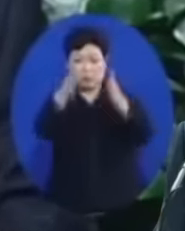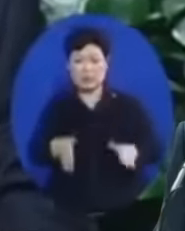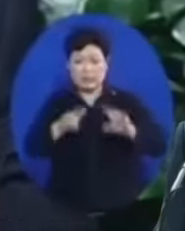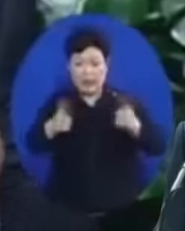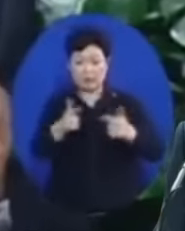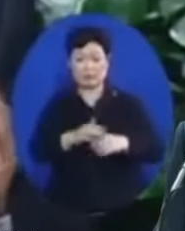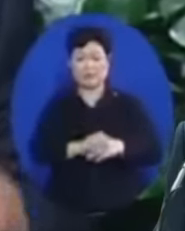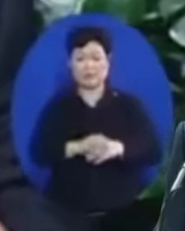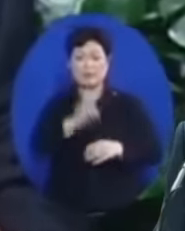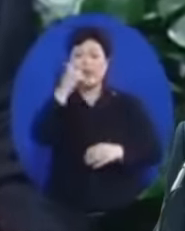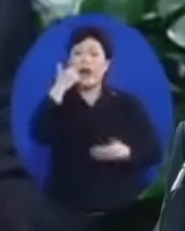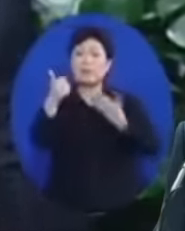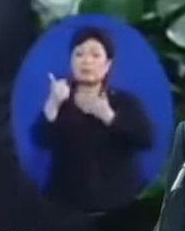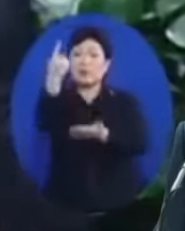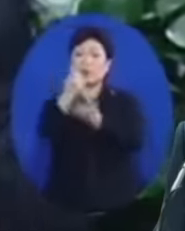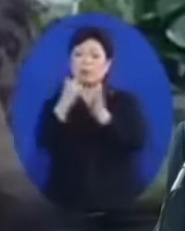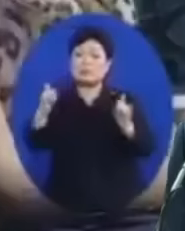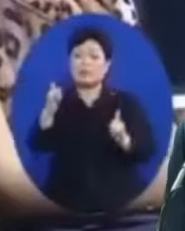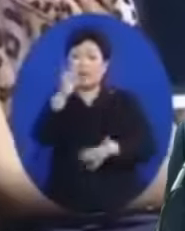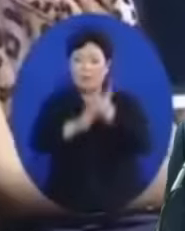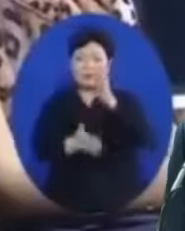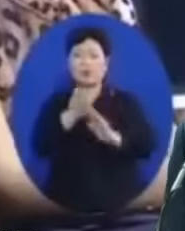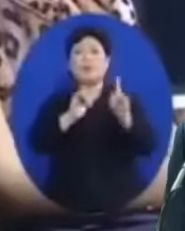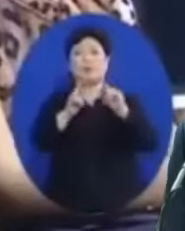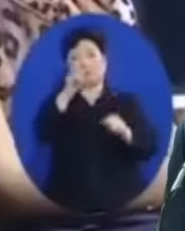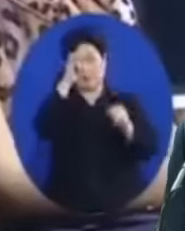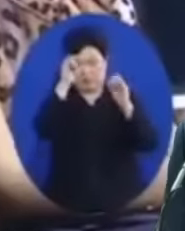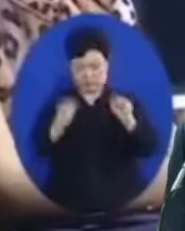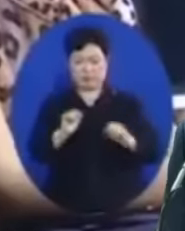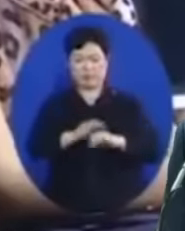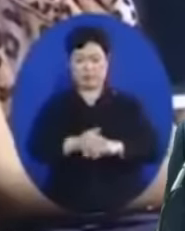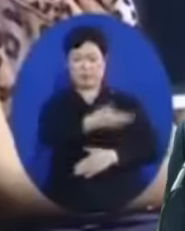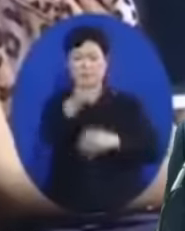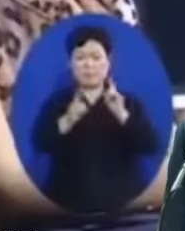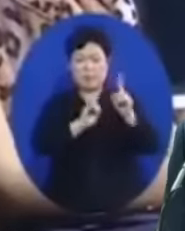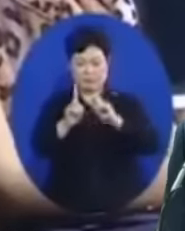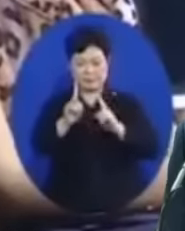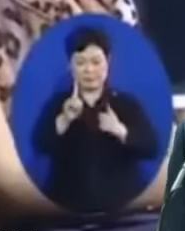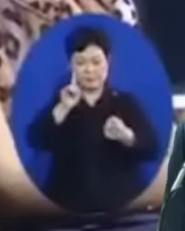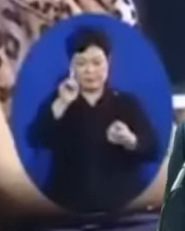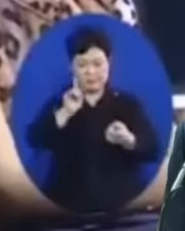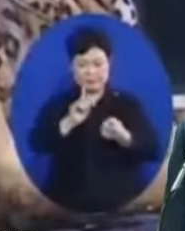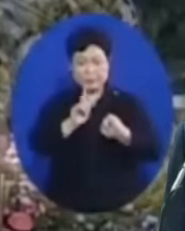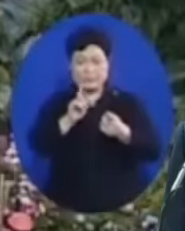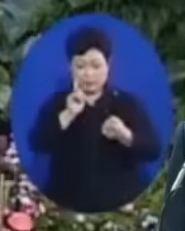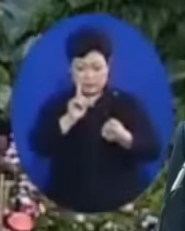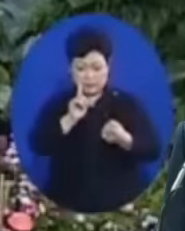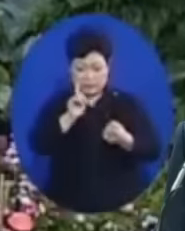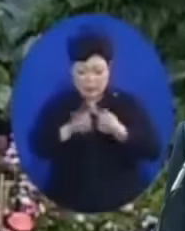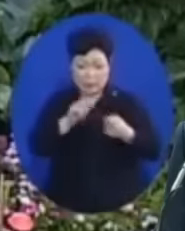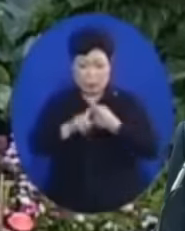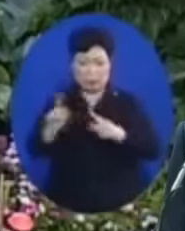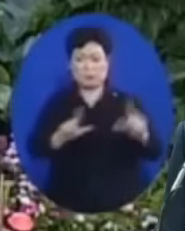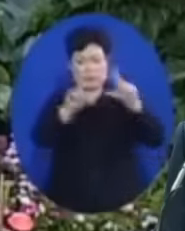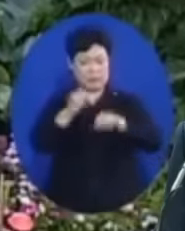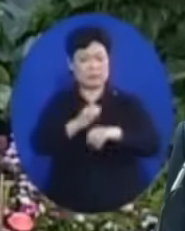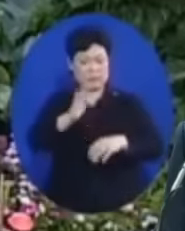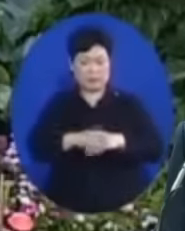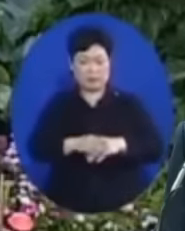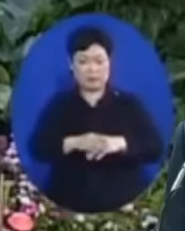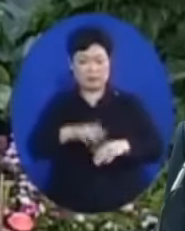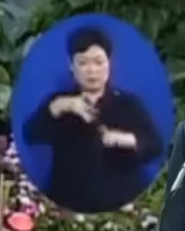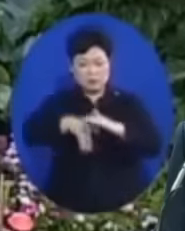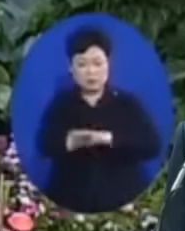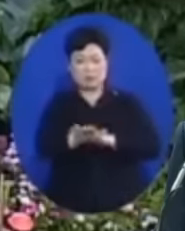말미암지 않고는 아버지께로 올 자가 없다고 말하는 것입니다. 우리는 말씀에서 밖으로 나가서는 안 되는 것입니다. 출애굽기